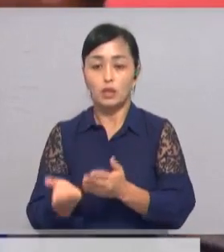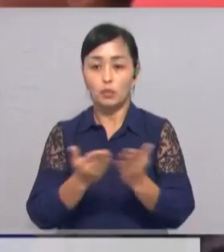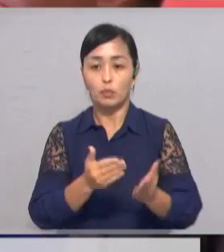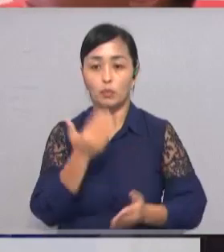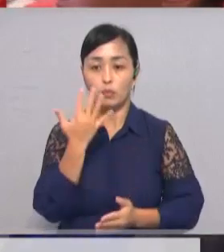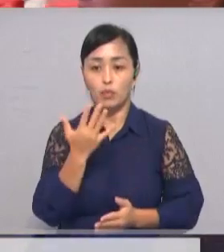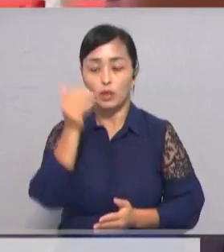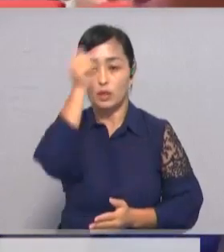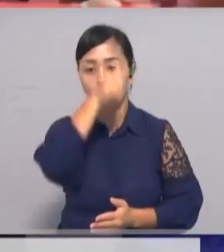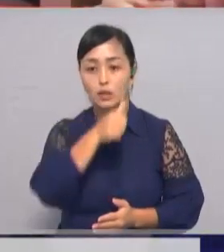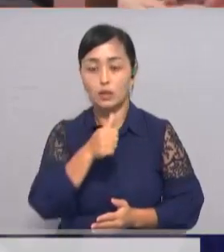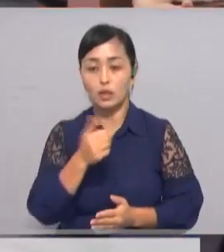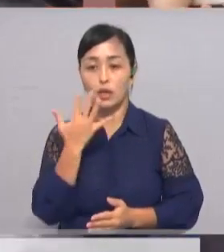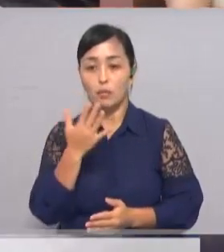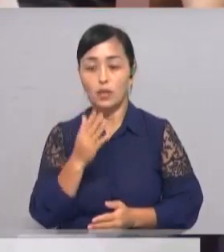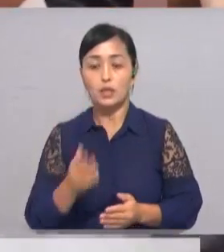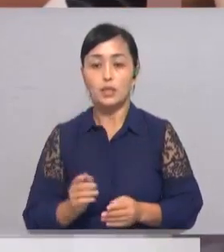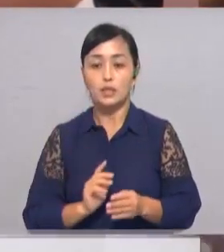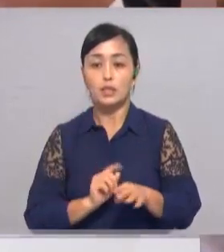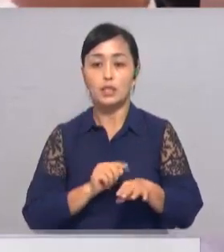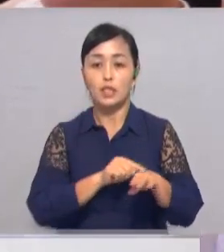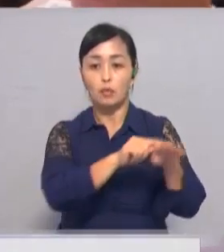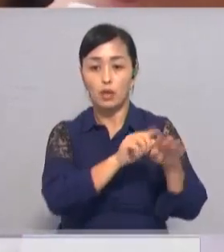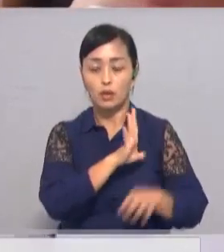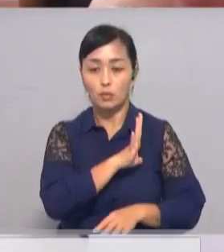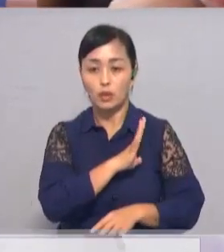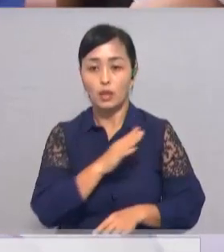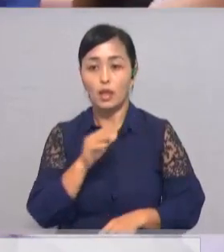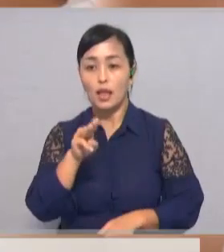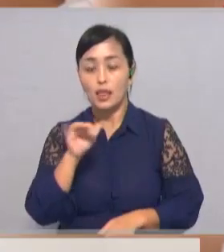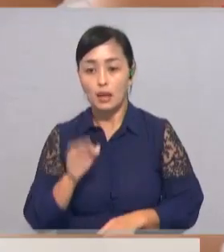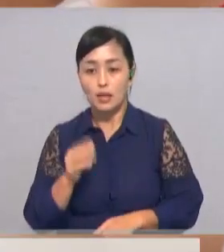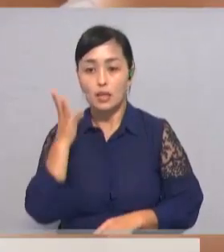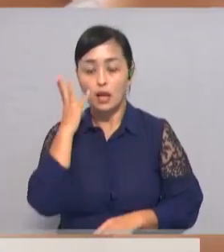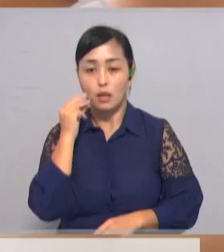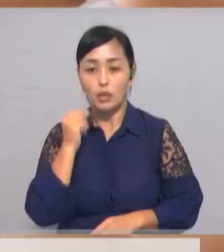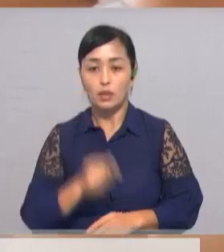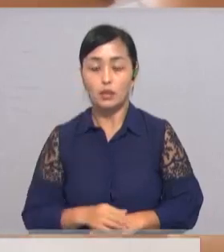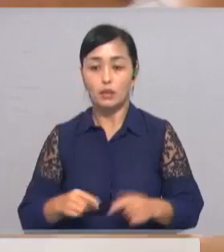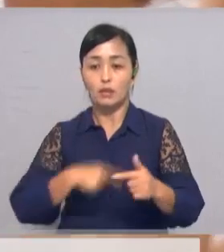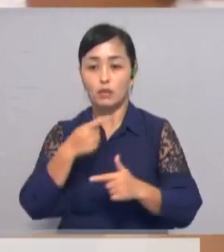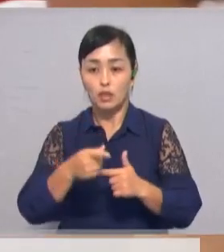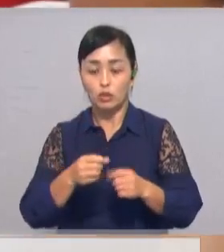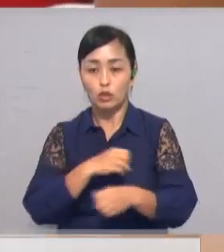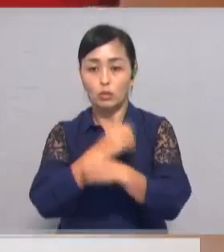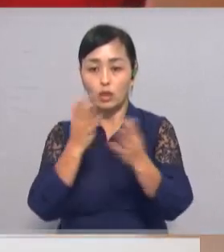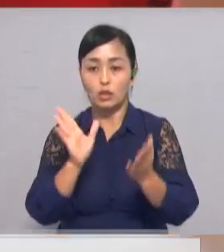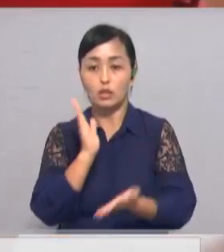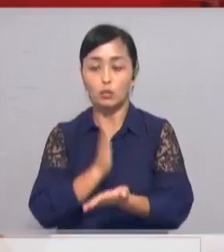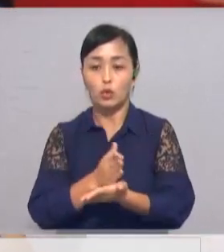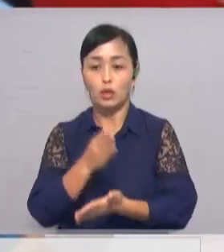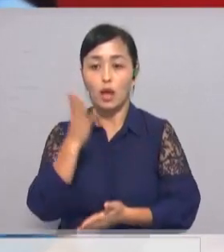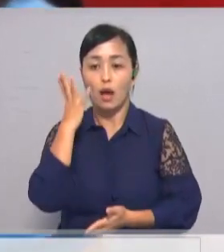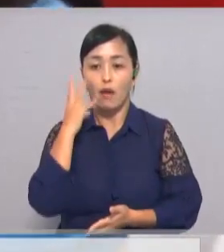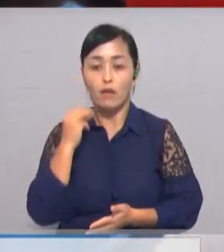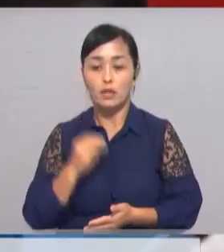без А тебе Сапар которых приняли участие писатели в городах таразы и Алматы следующее мероприятие пройдет в Астане Кроме того в